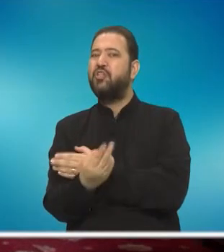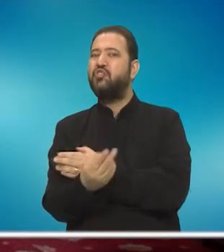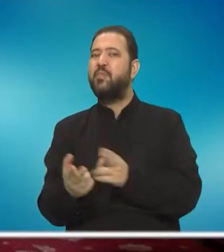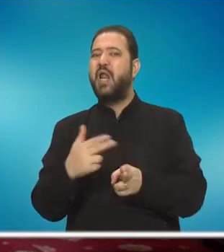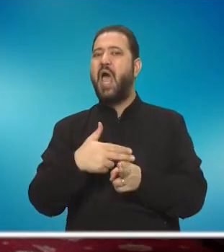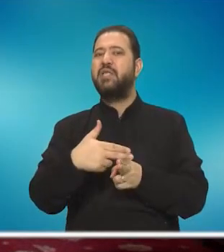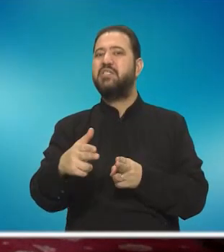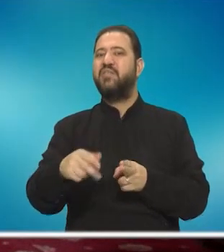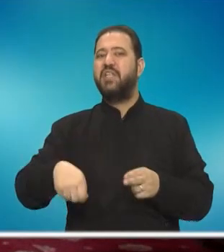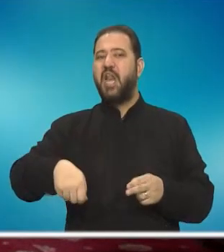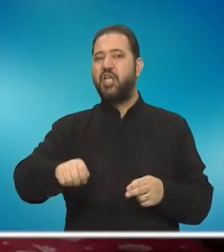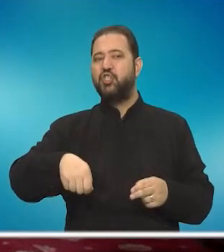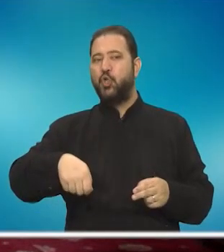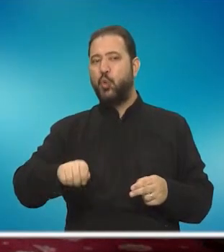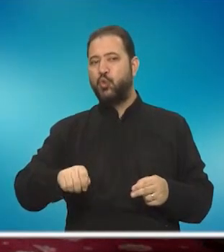Sfintele Slujbe,